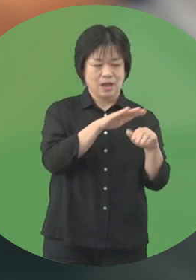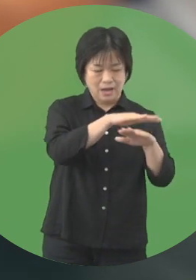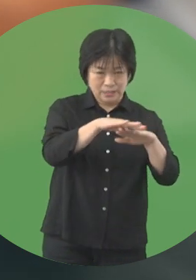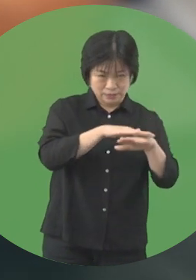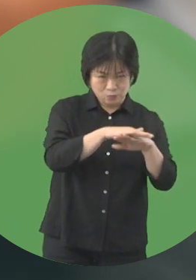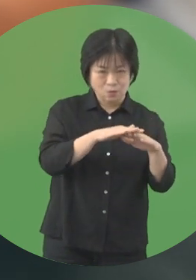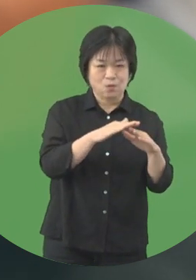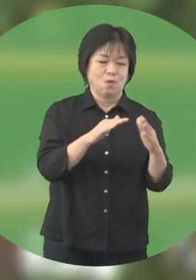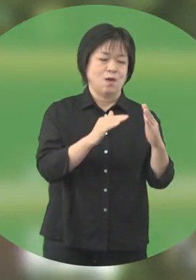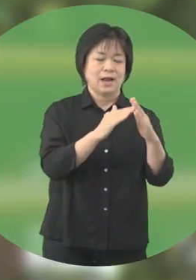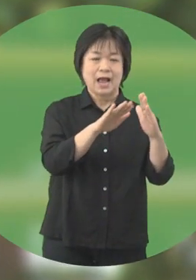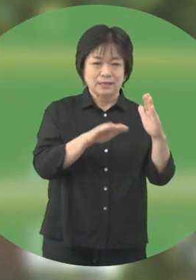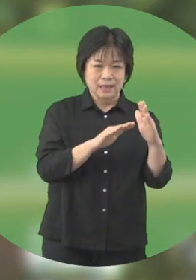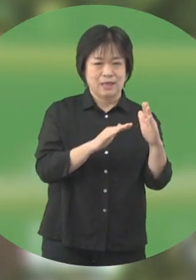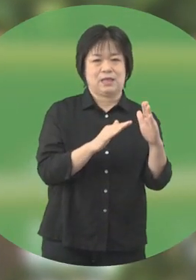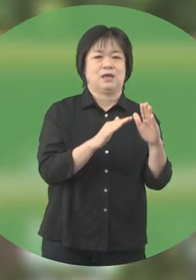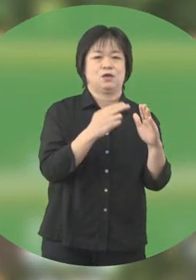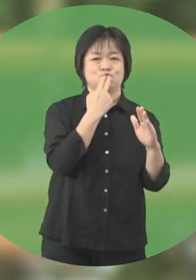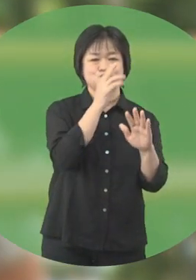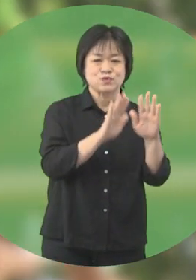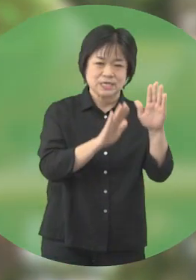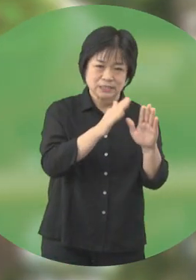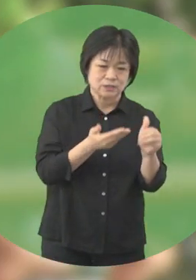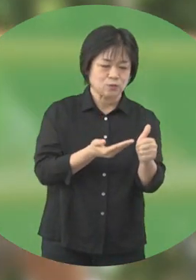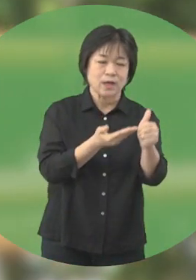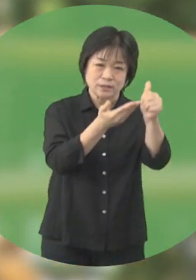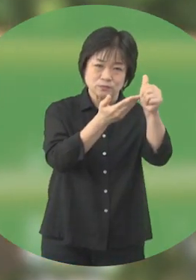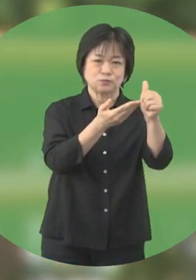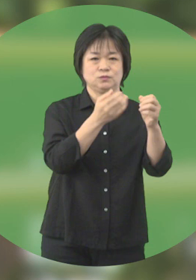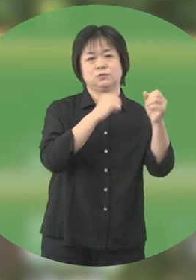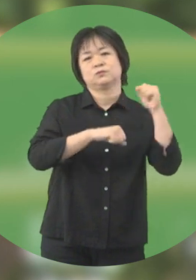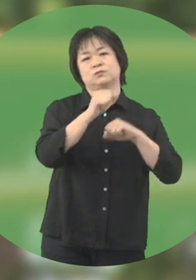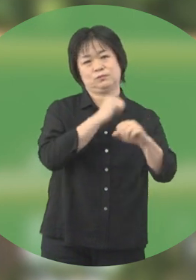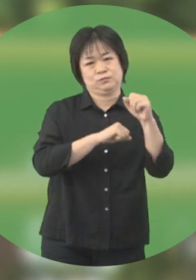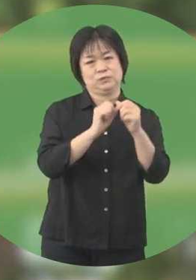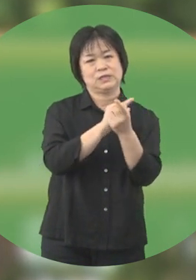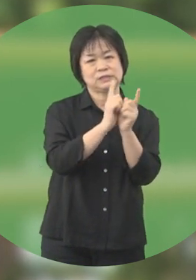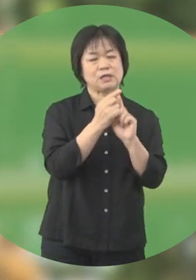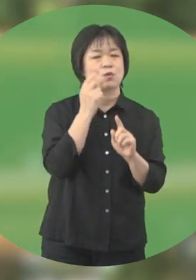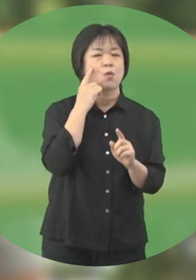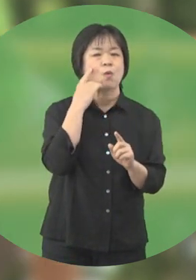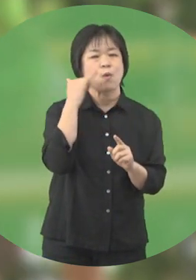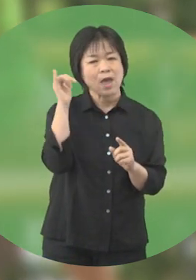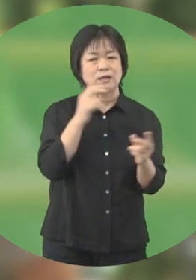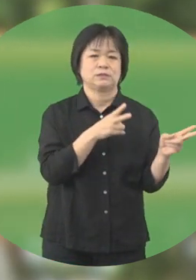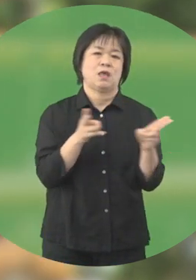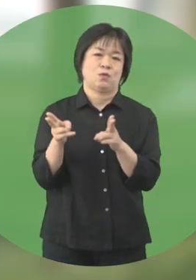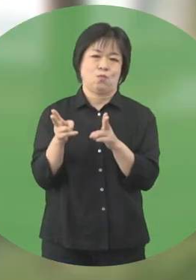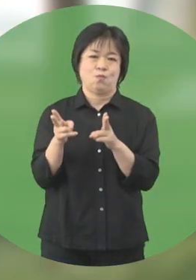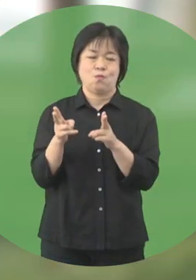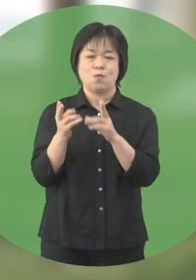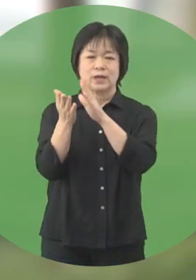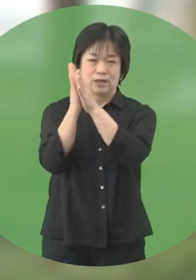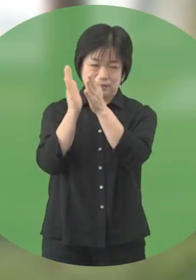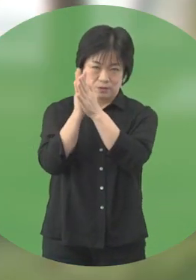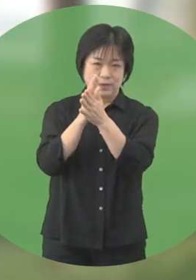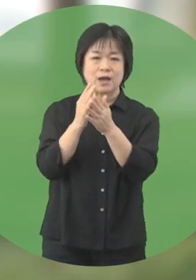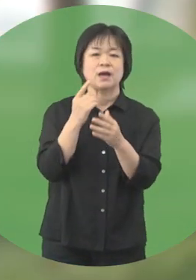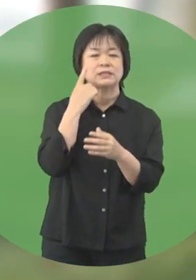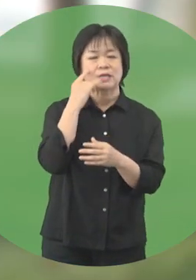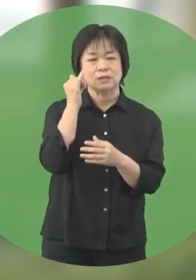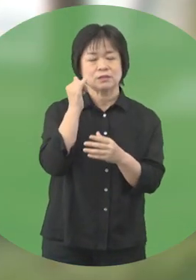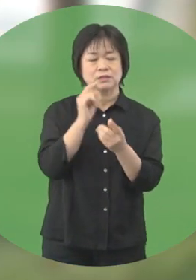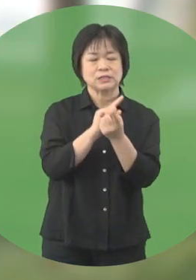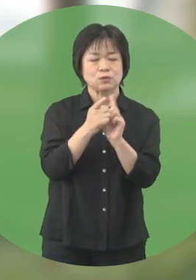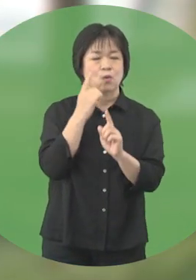な雰囲気の中で育てていこうという取り組みが里親制度です。県ではその里親の希望者を